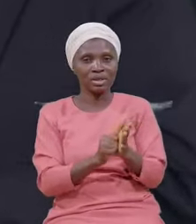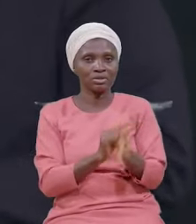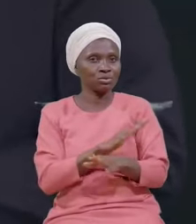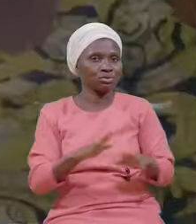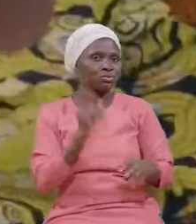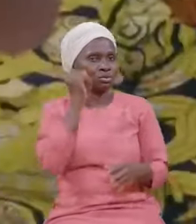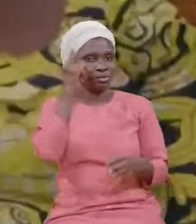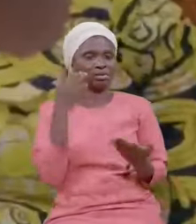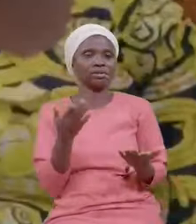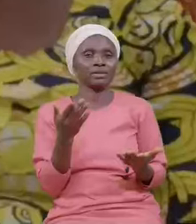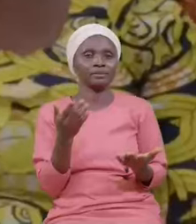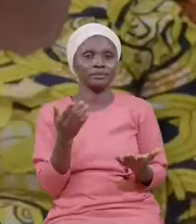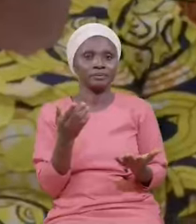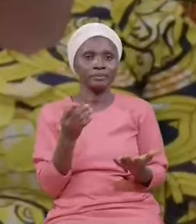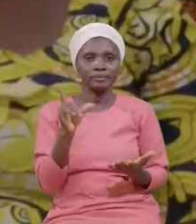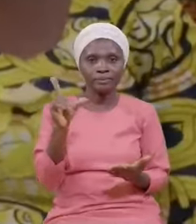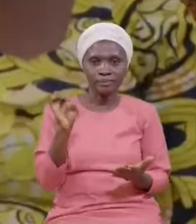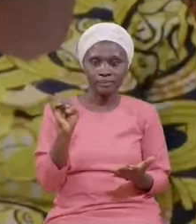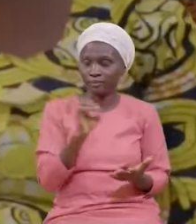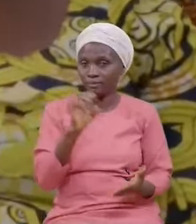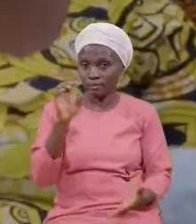aux aveugles.